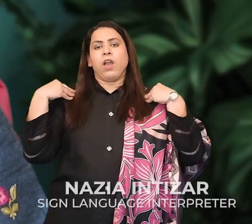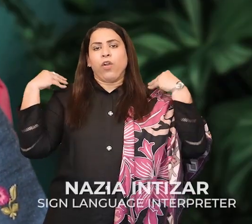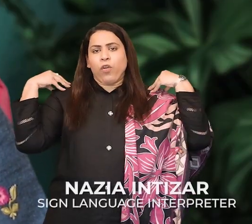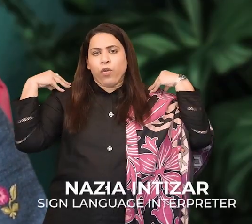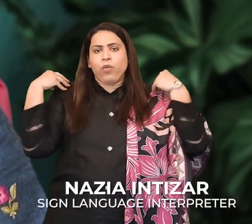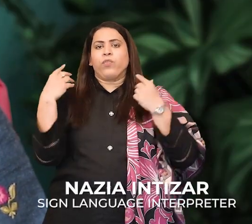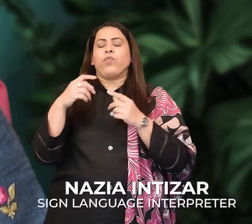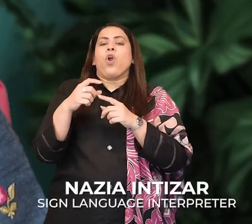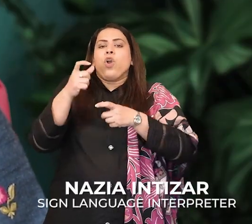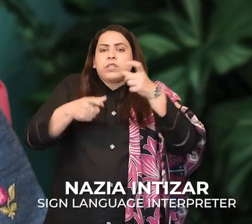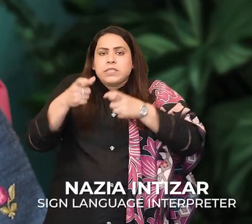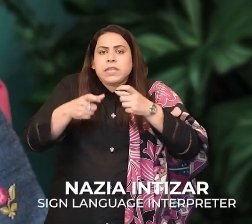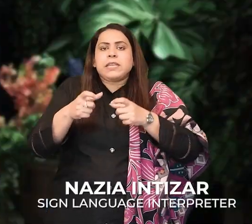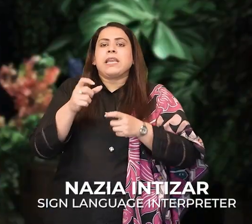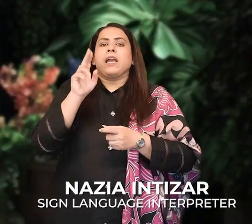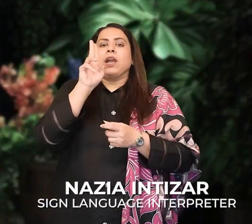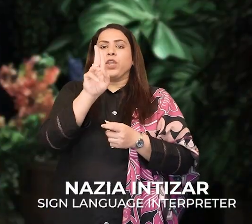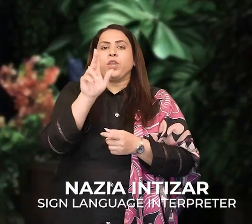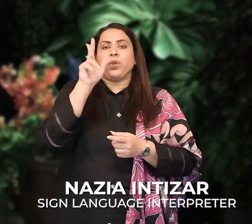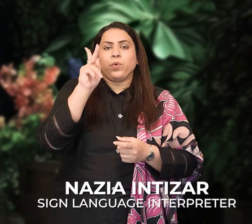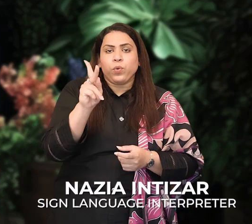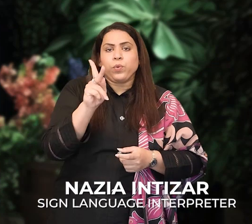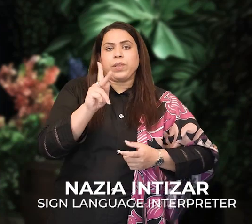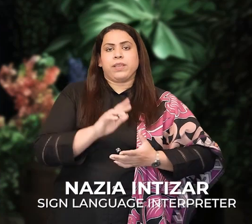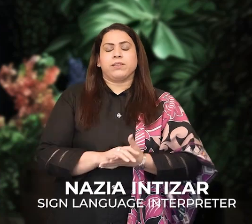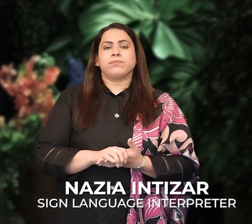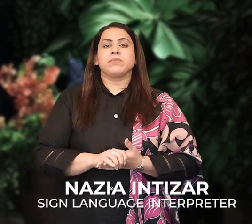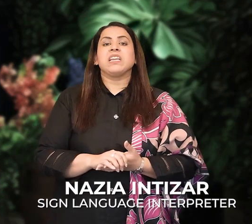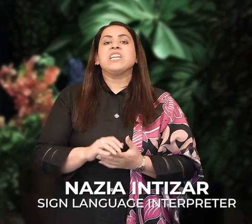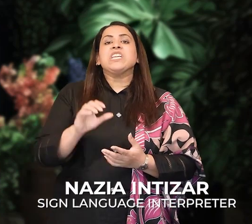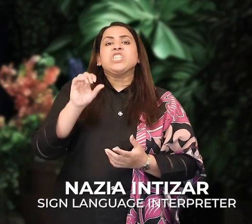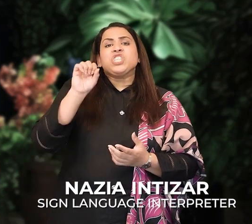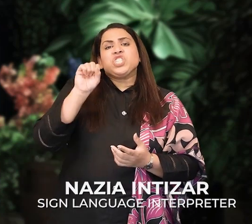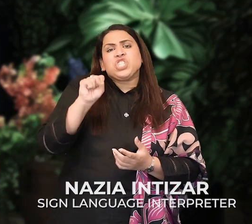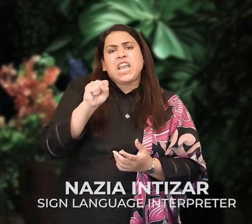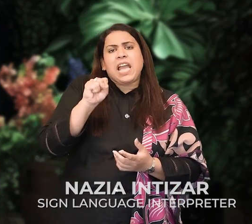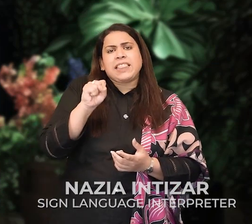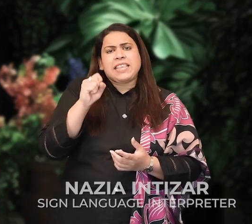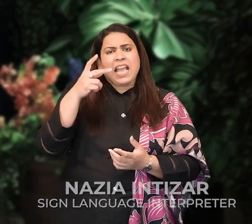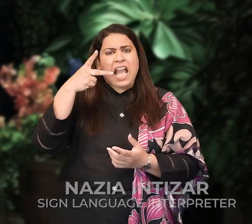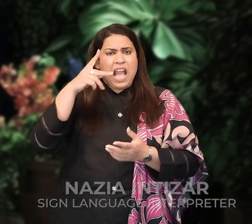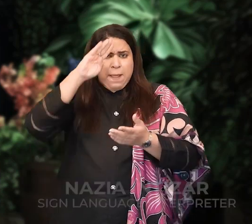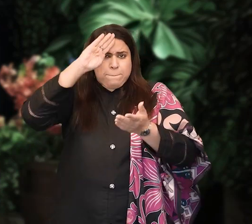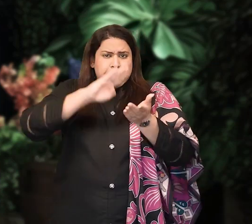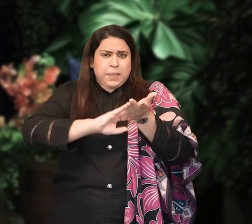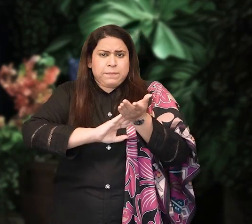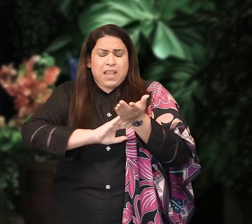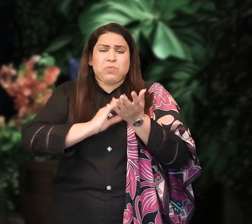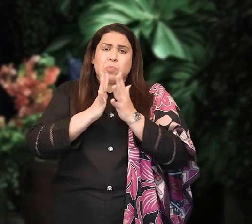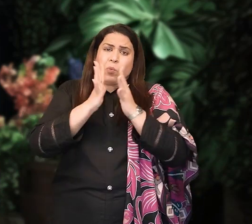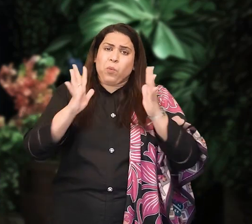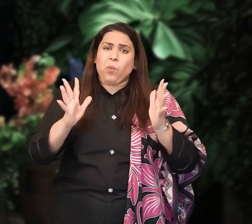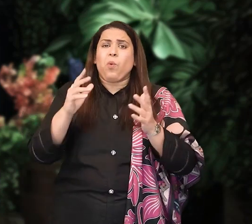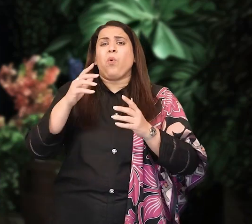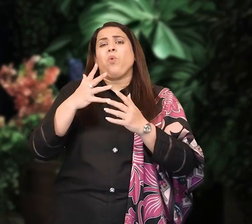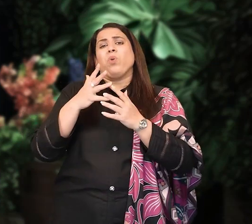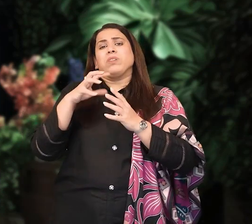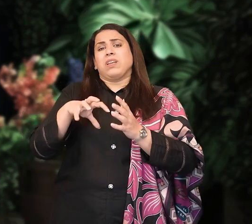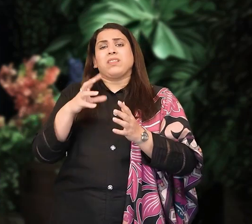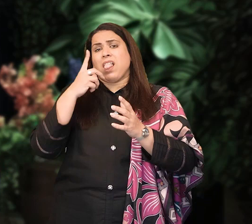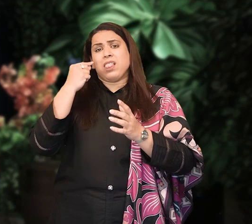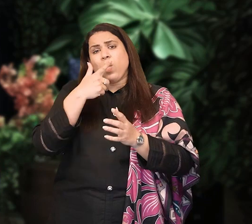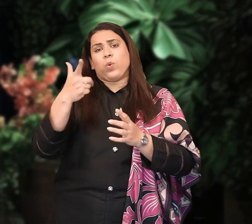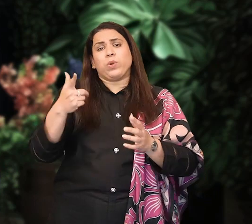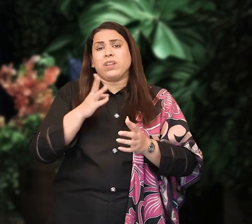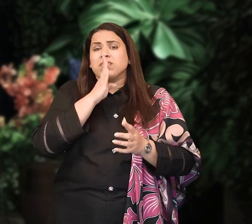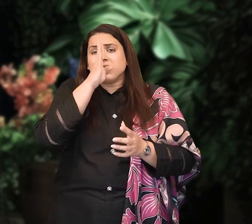यूके, ऑस्ट्रेलिया और न्यूज़ीलैंड के अंदर। आज हम बात करेंगे शियाटिका के बारे में, जो कि बहुत मोस्ट कॉमनली कंप्लेन है हमारे